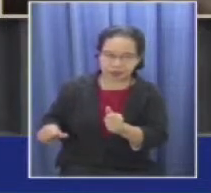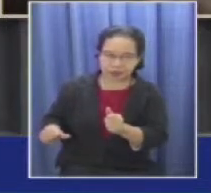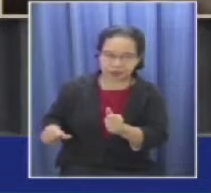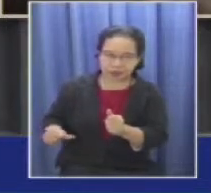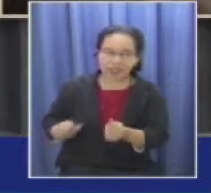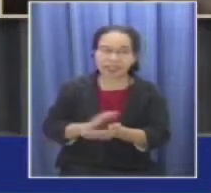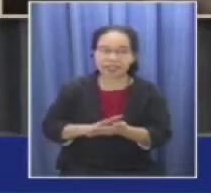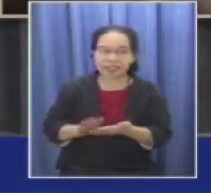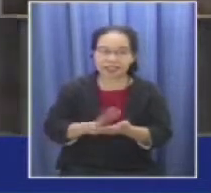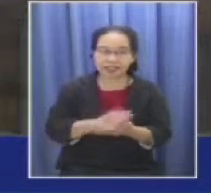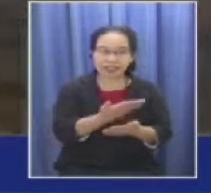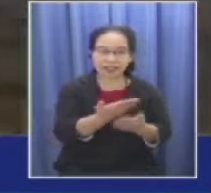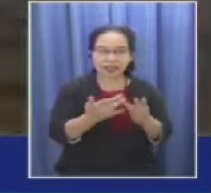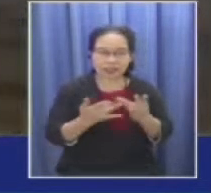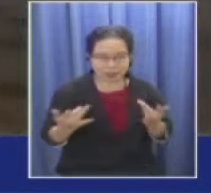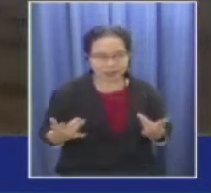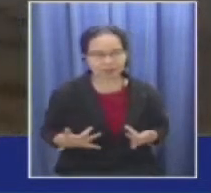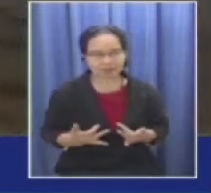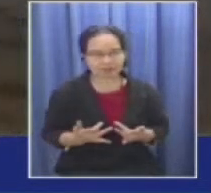nneɛma mu